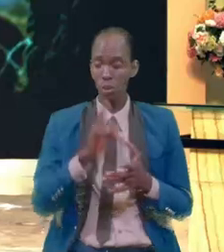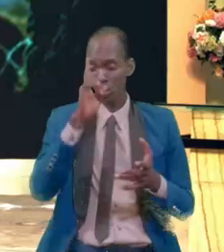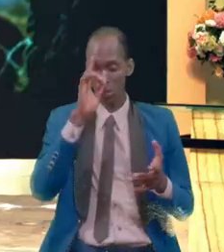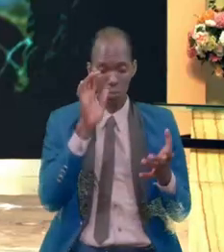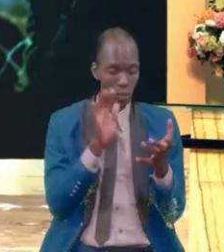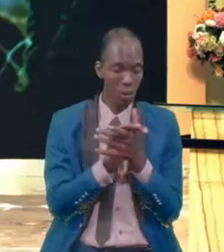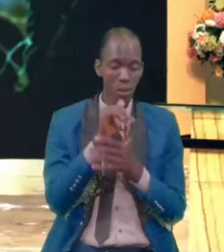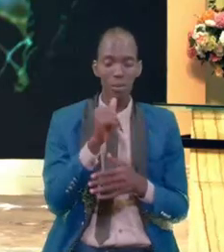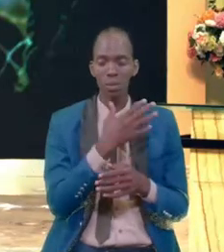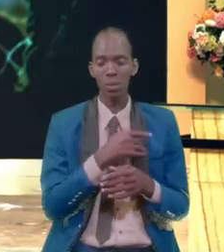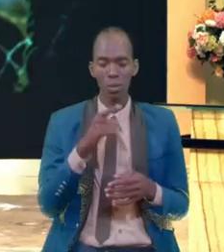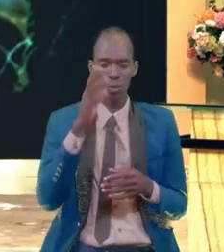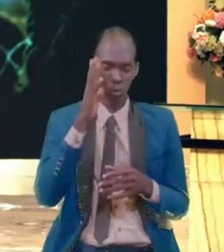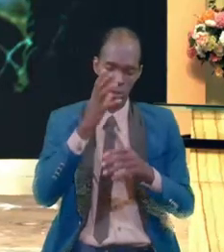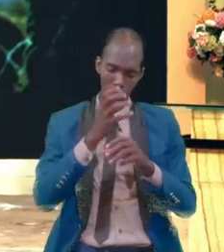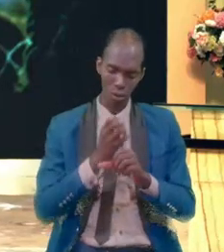Croyez et recevez.